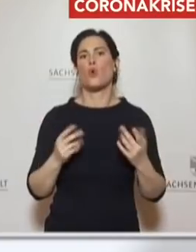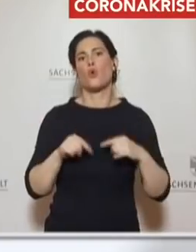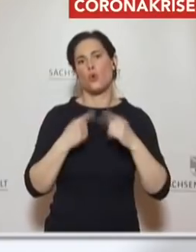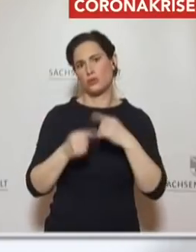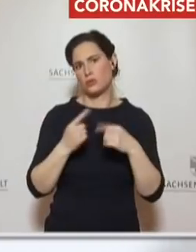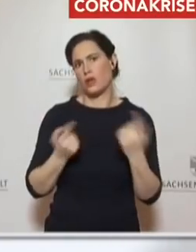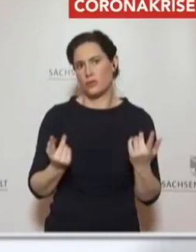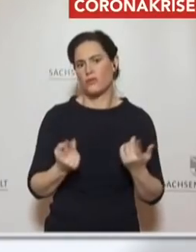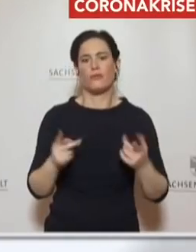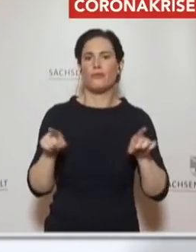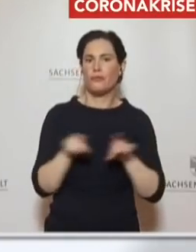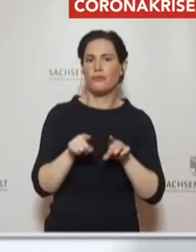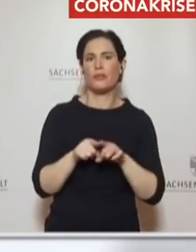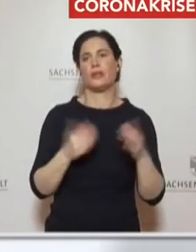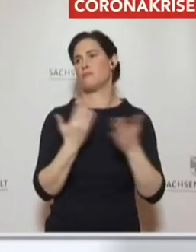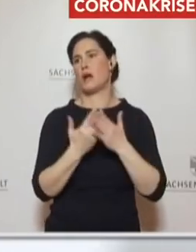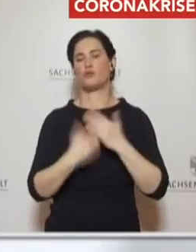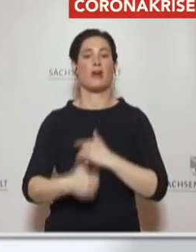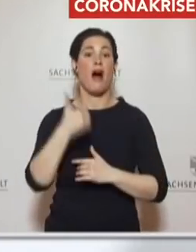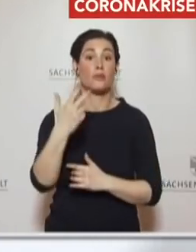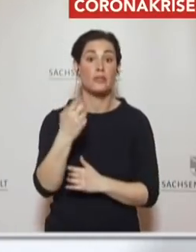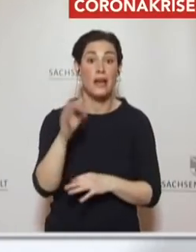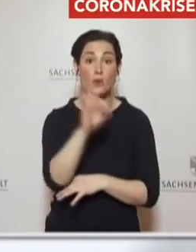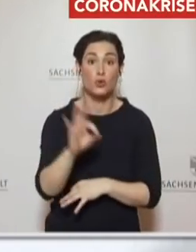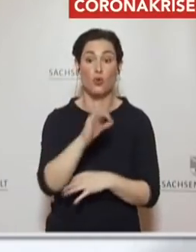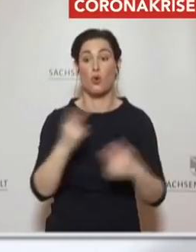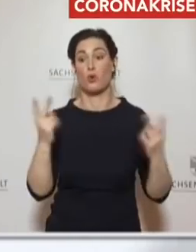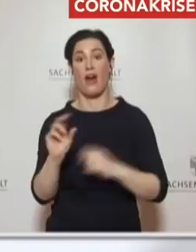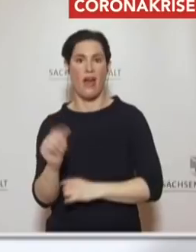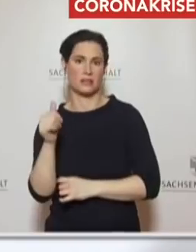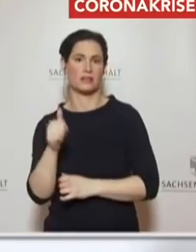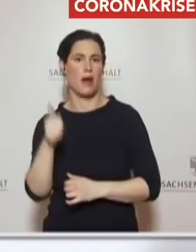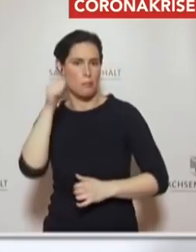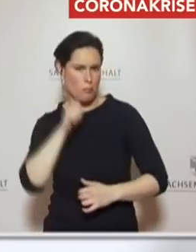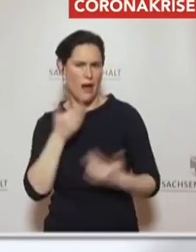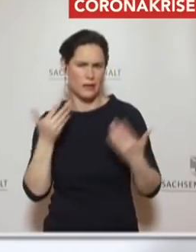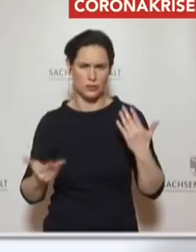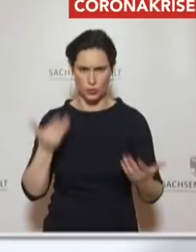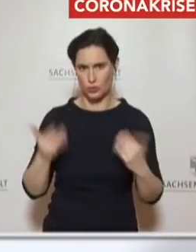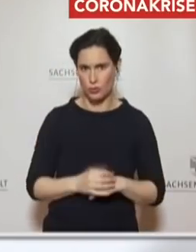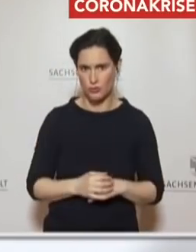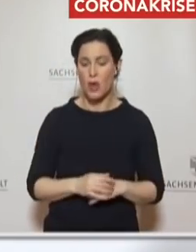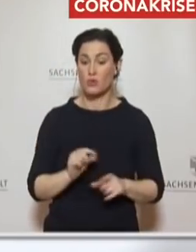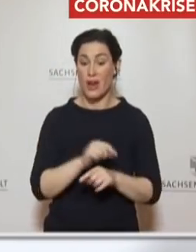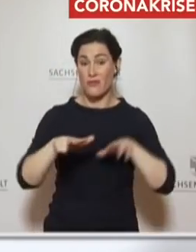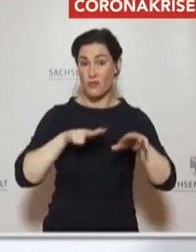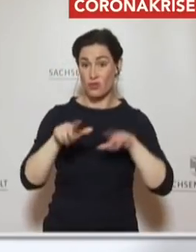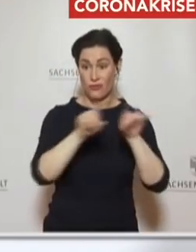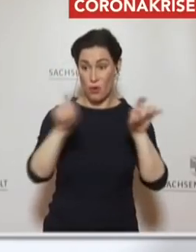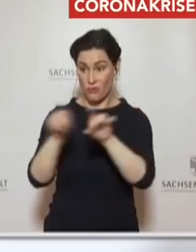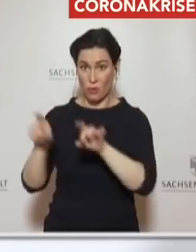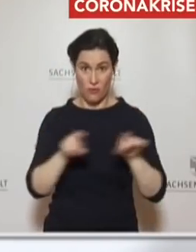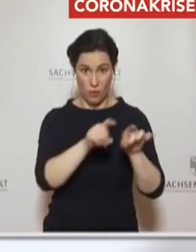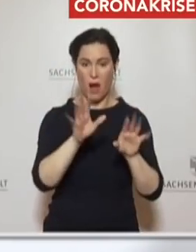ist, als wenn es sich um den 31. Oktober oder um den 1. Mai handelt. Das heißt, das wirtschaftliche Geschehen wird deutlich